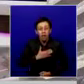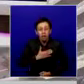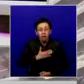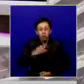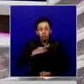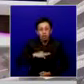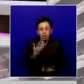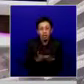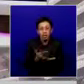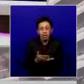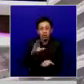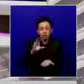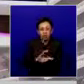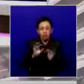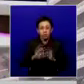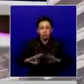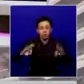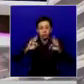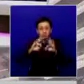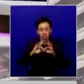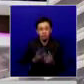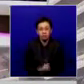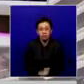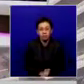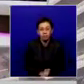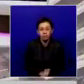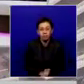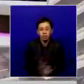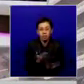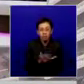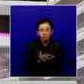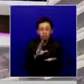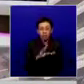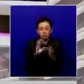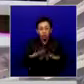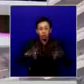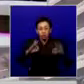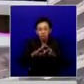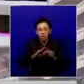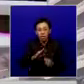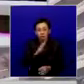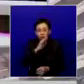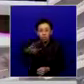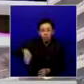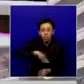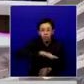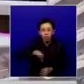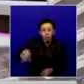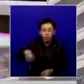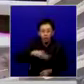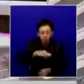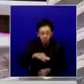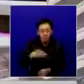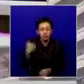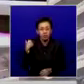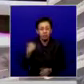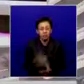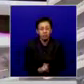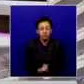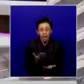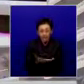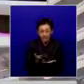ทุนเนี่ยเป็นสิ่งจำเป็นหลังพิงหมายความว่าพวกคุณเนี่ยในฐานะธุรกิจคุณต้องมีแหล่งงานที่อื่นมีเงิน